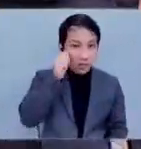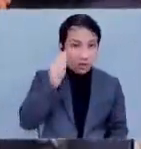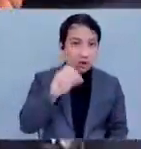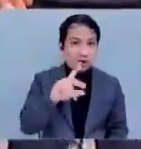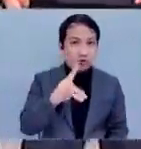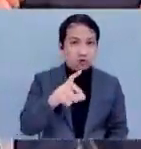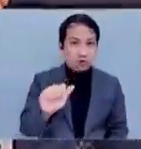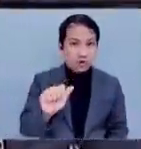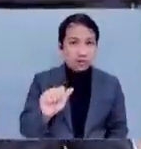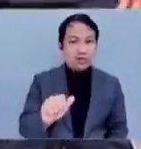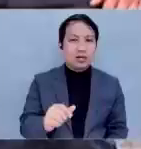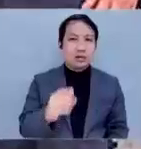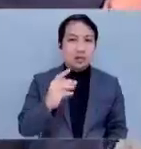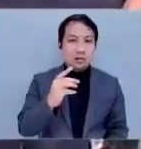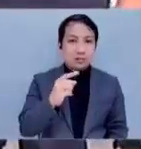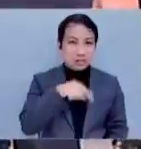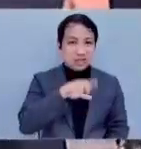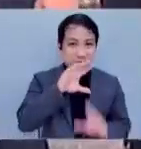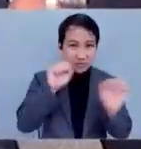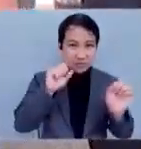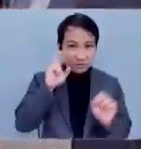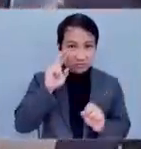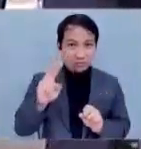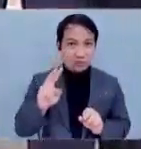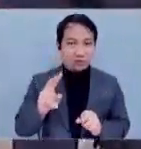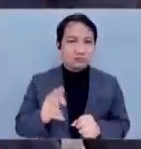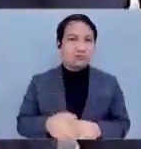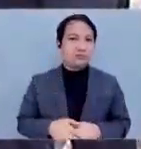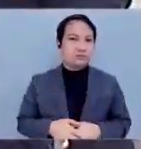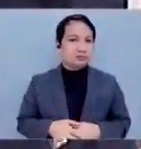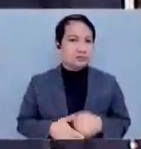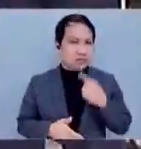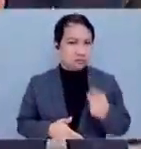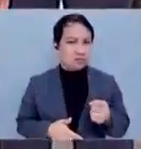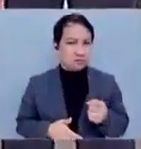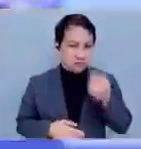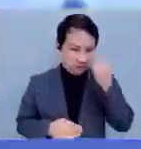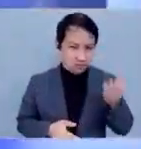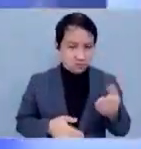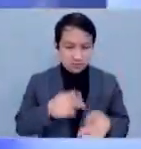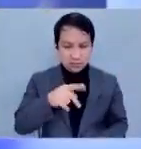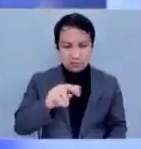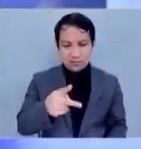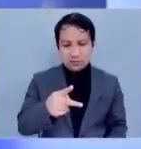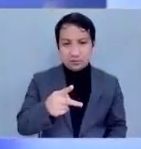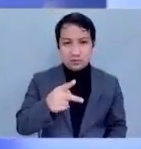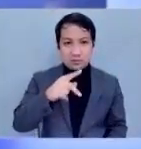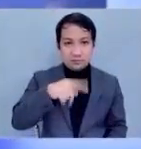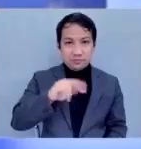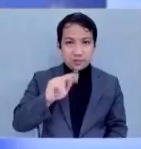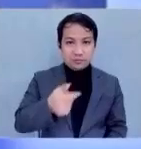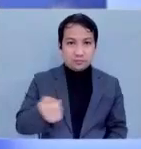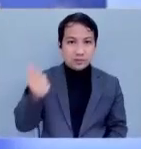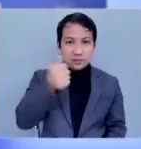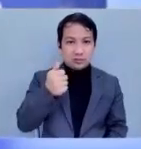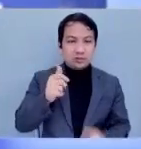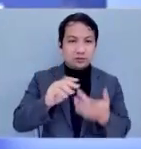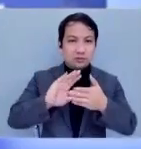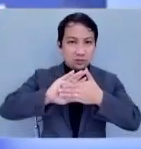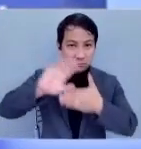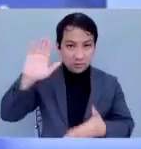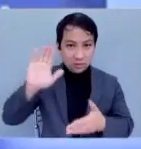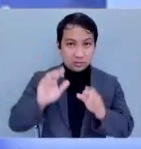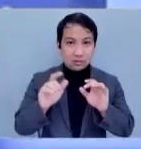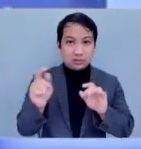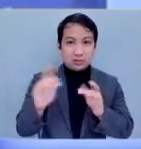plot laban kay Pangulong Bongbong Marcos. Ito ang hinanakit ng PNP Chief sa pumakalat na online vlog kung saan sila raw